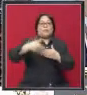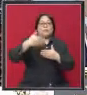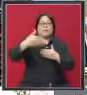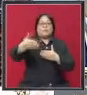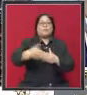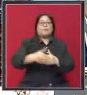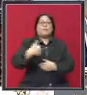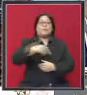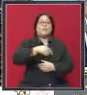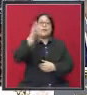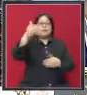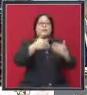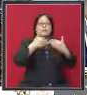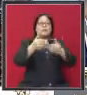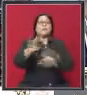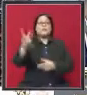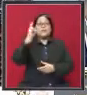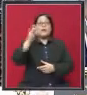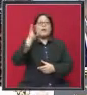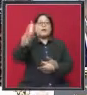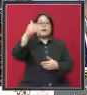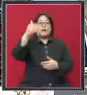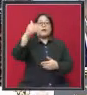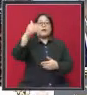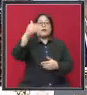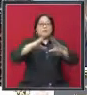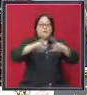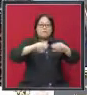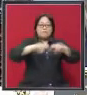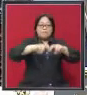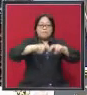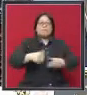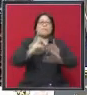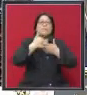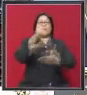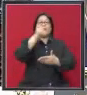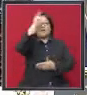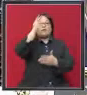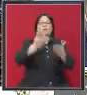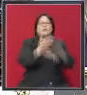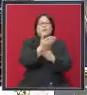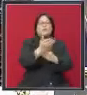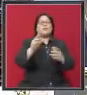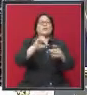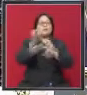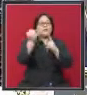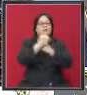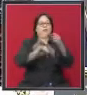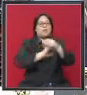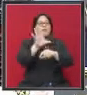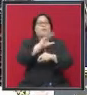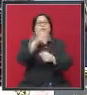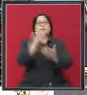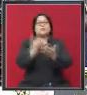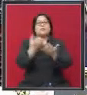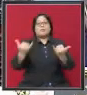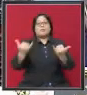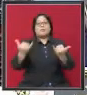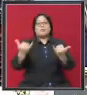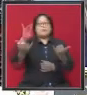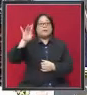yang mendatang, kami akan terus mendengar. Kami akan terus memperhalusi bantuan kerajaan mengikut keadaan COVID dan ekonomi